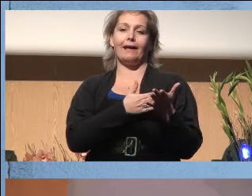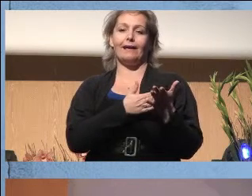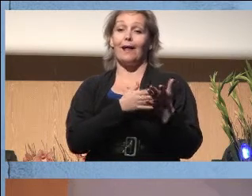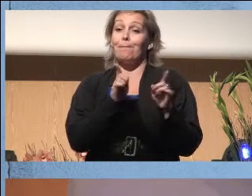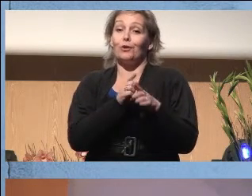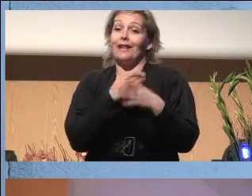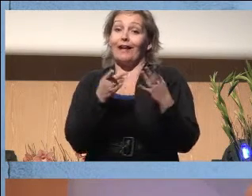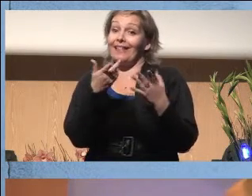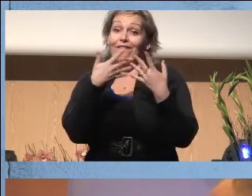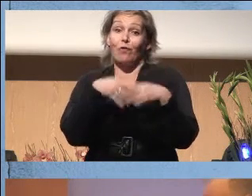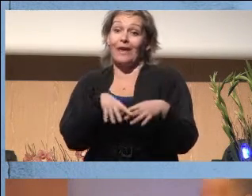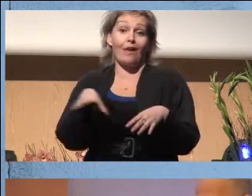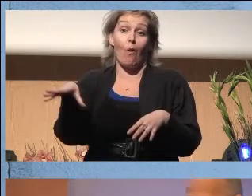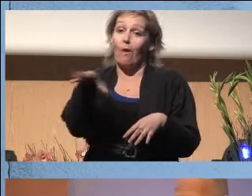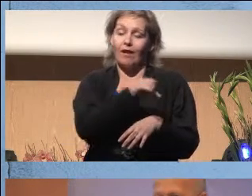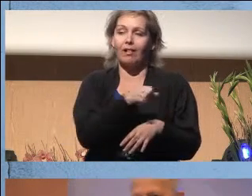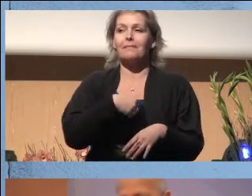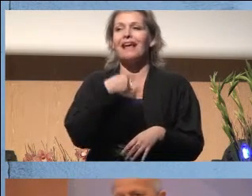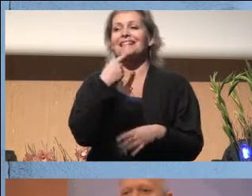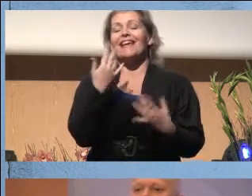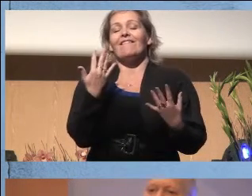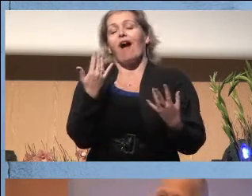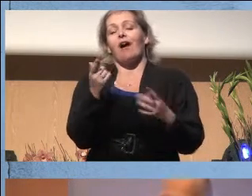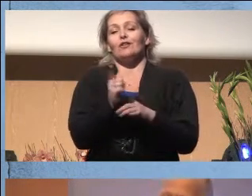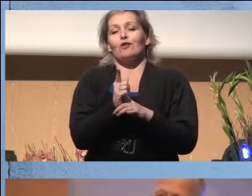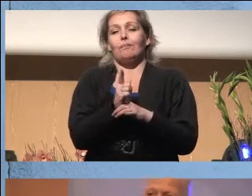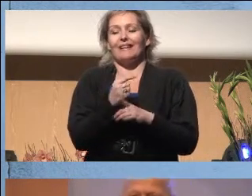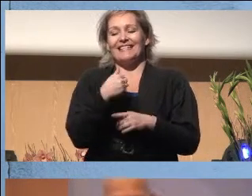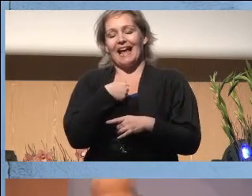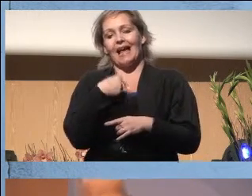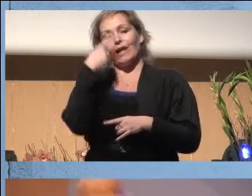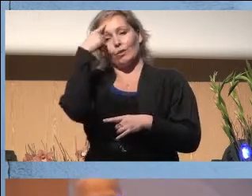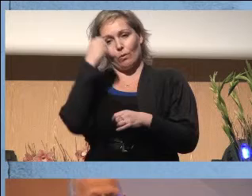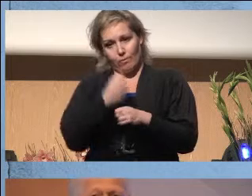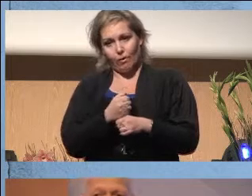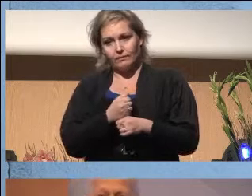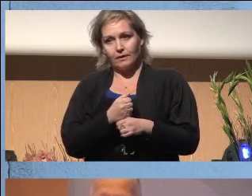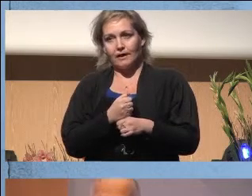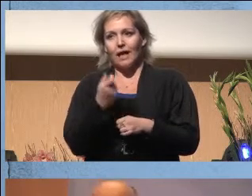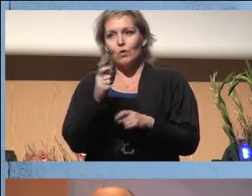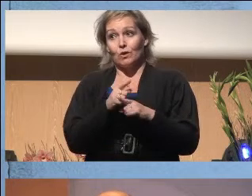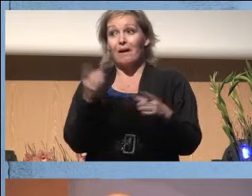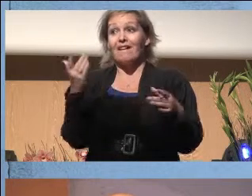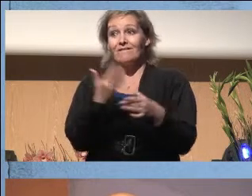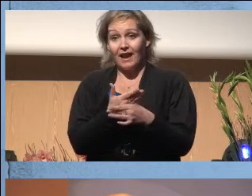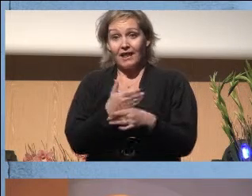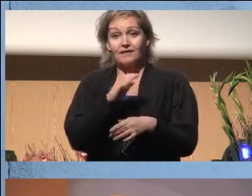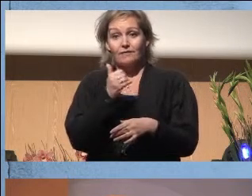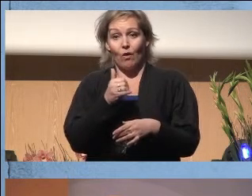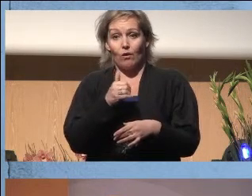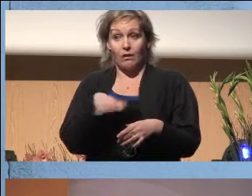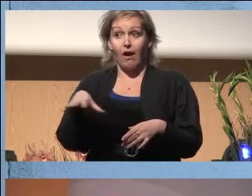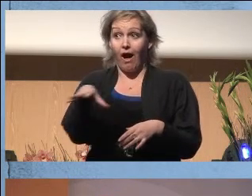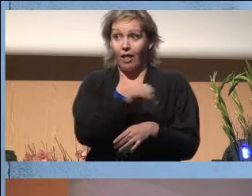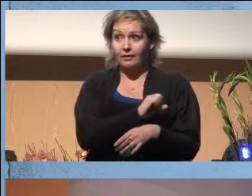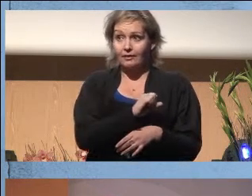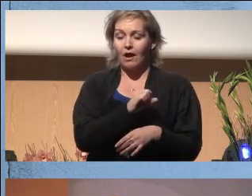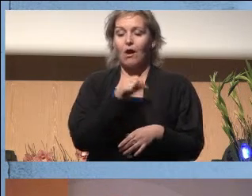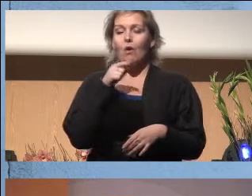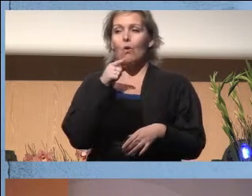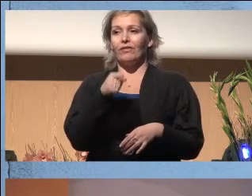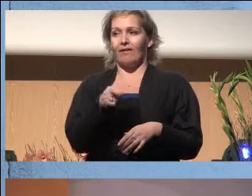sagt at det funker overalt, men jeg skal si hva som jeg tror på. Men det er noe som er felles for alt, og